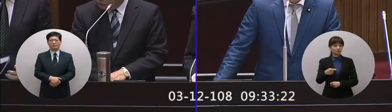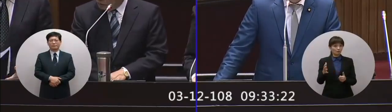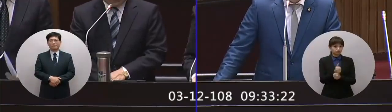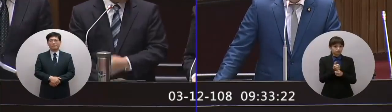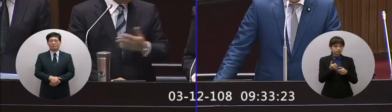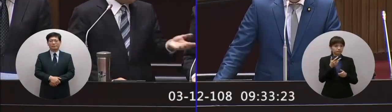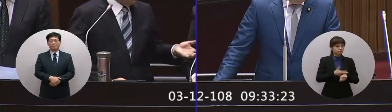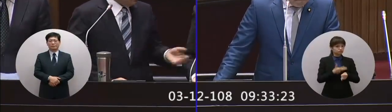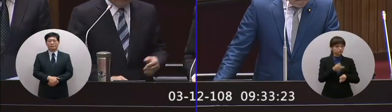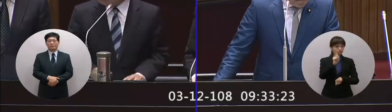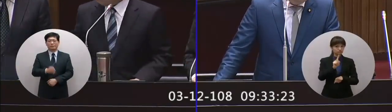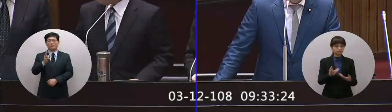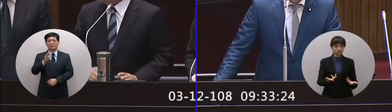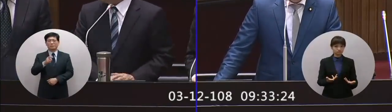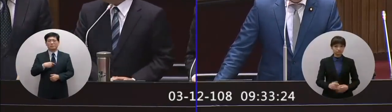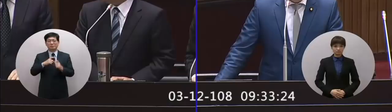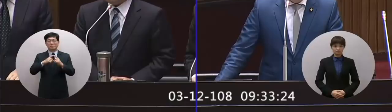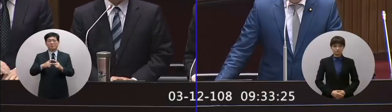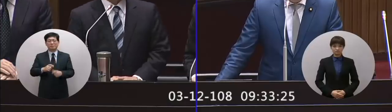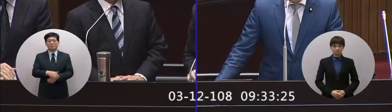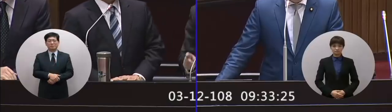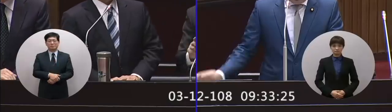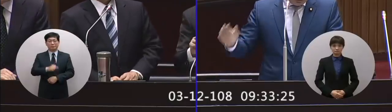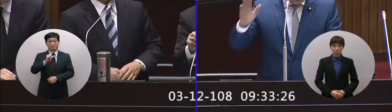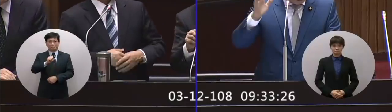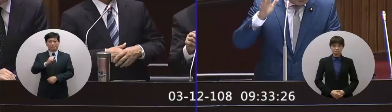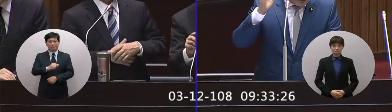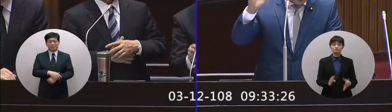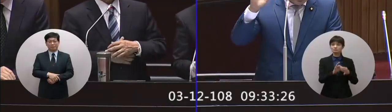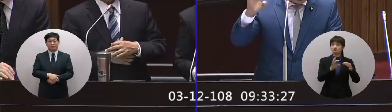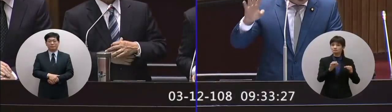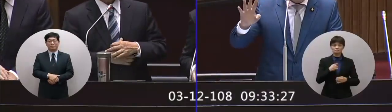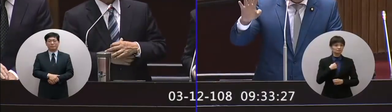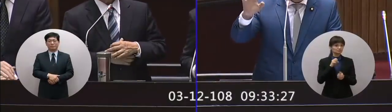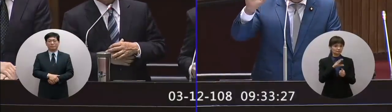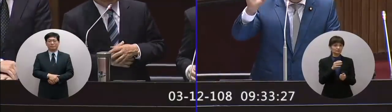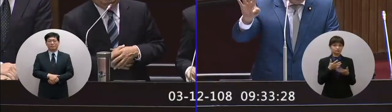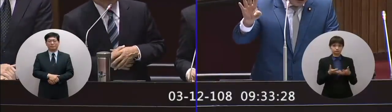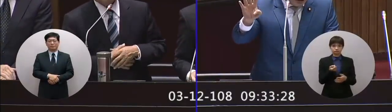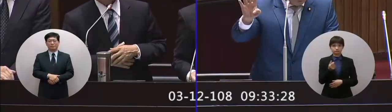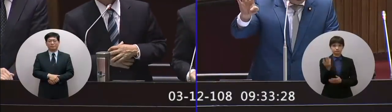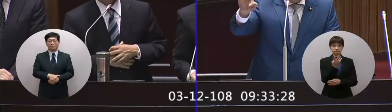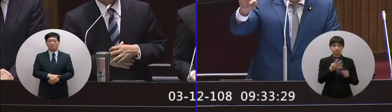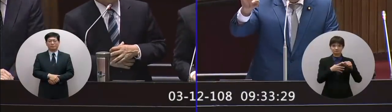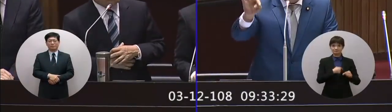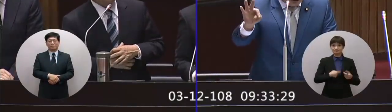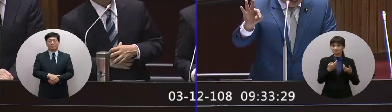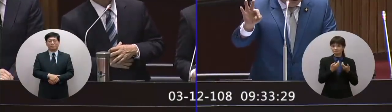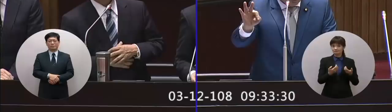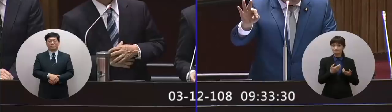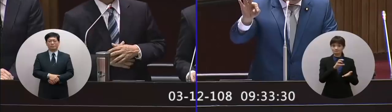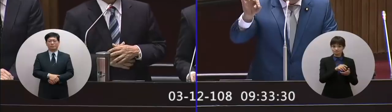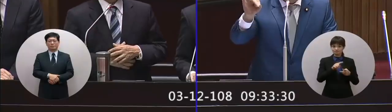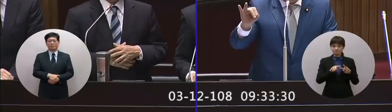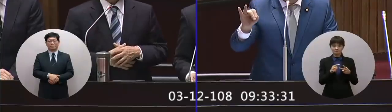什么吗？ 我就请专业来回答。 5G 跟 没关系，我讲四个重点哈：身份认证、个资